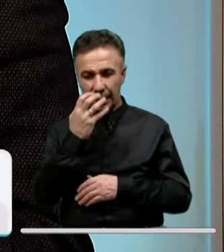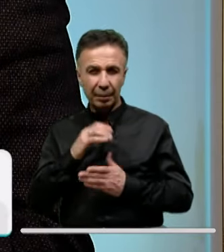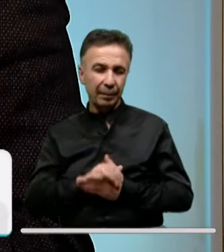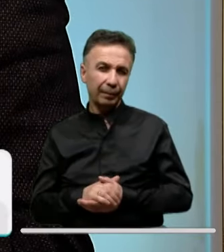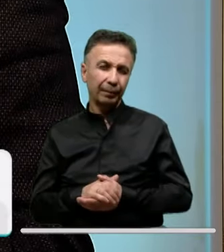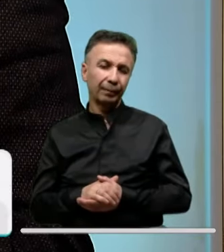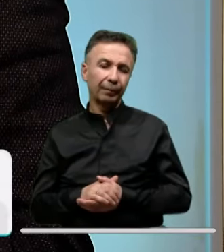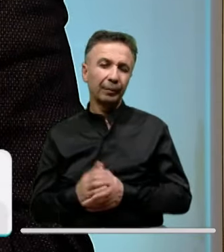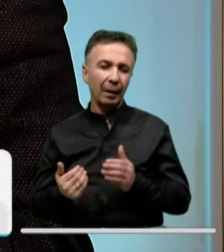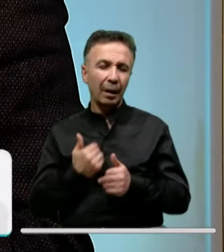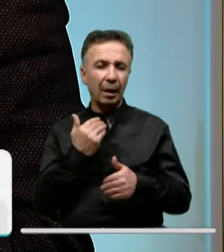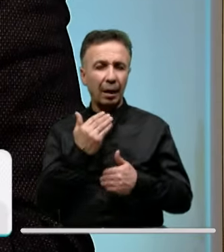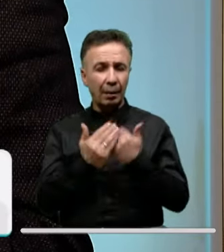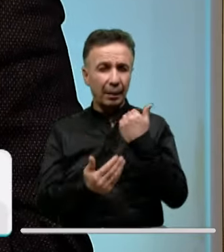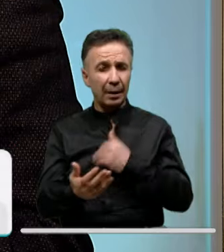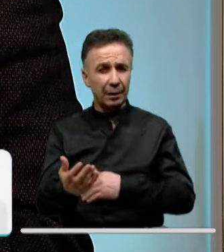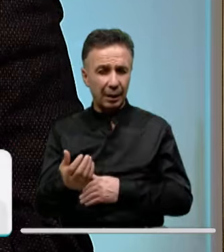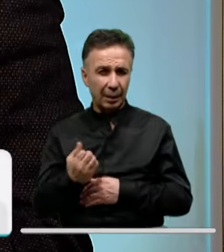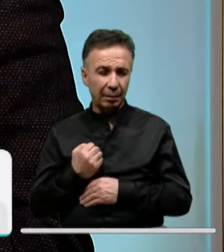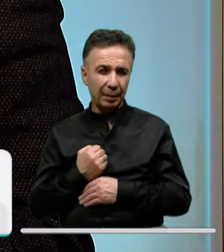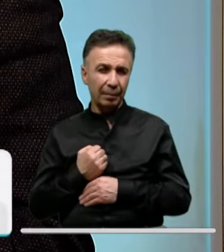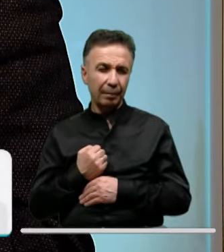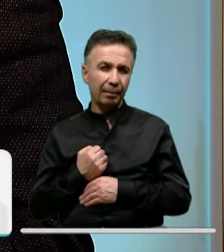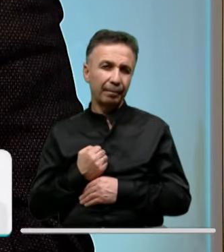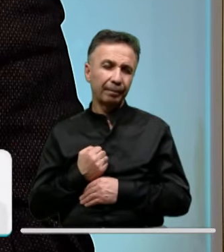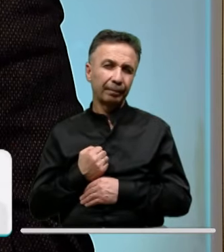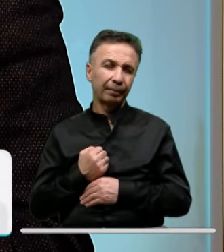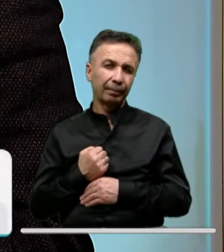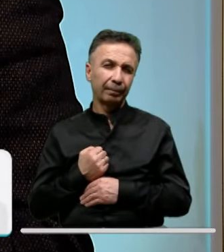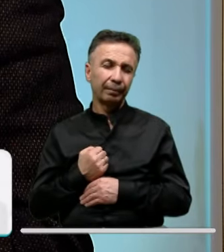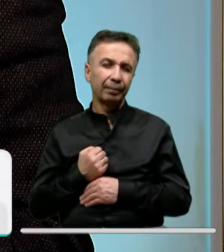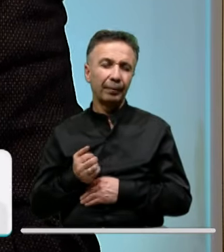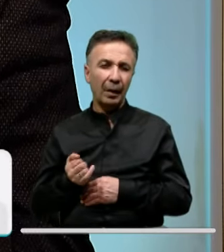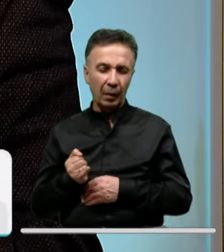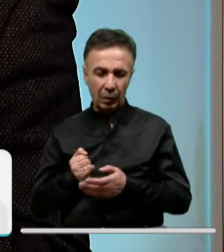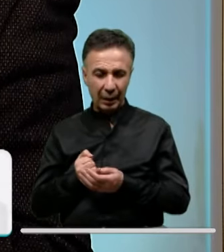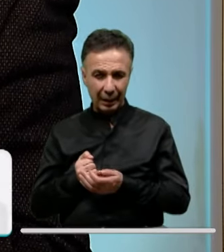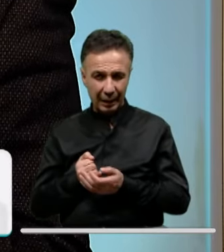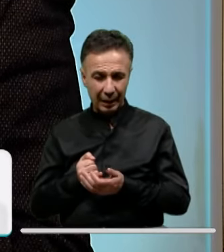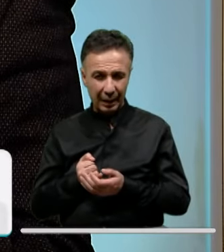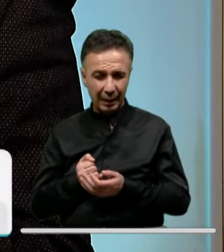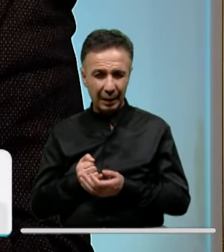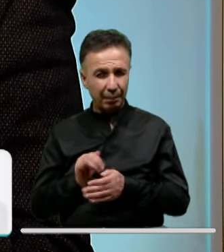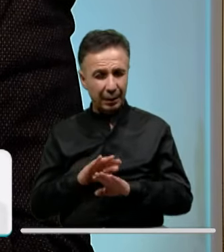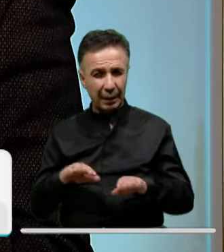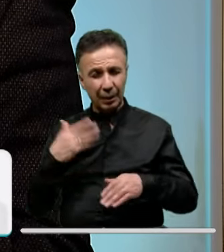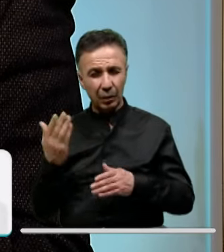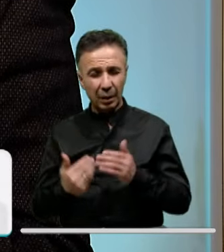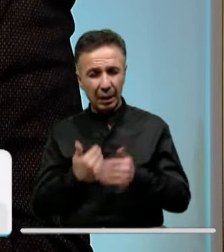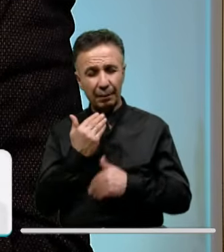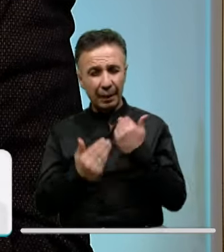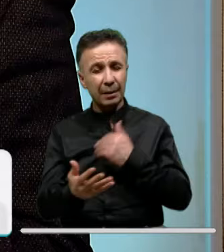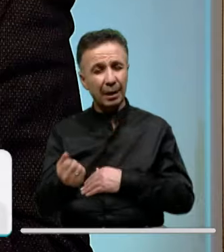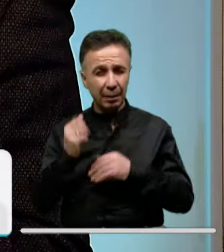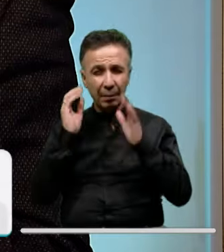10 dakika bekleyip abdest alıp yani artık o idrar tahliyesi tamamlandıktan sonra efendim abdest alıp